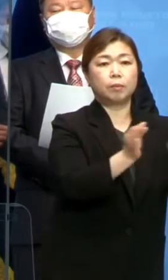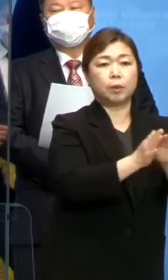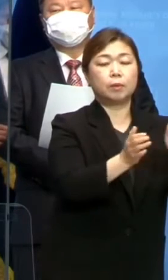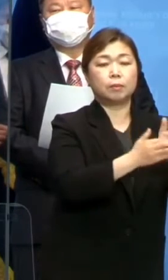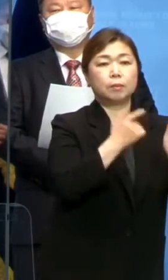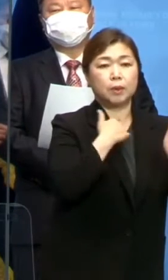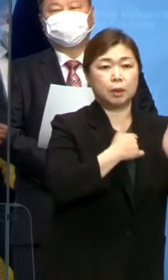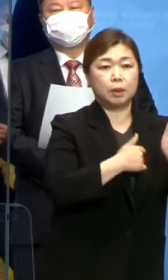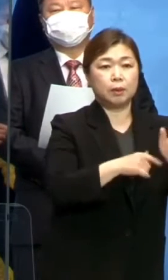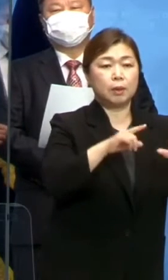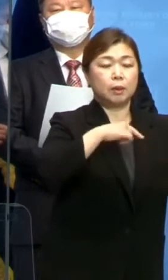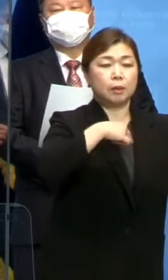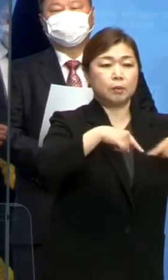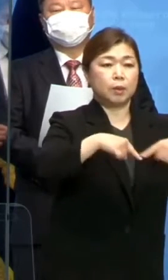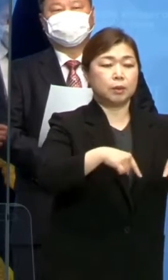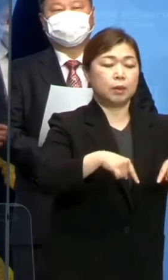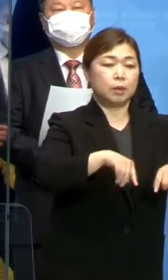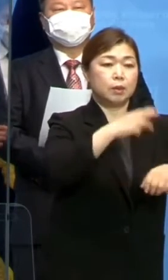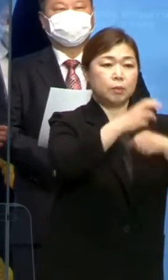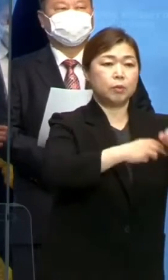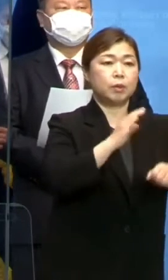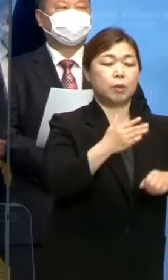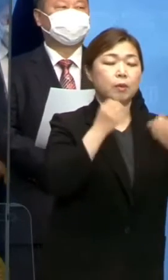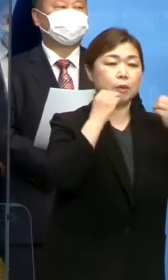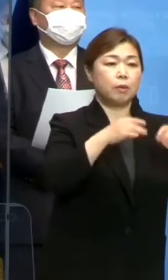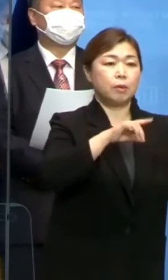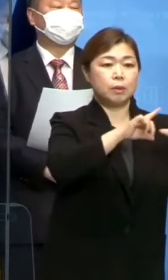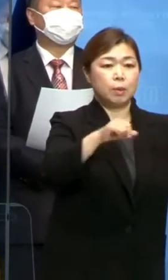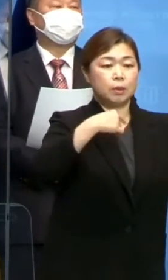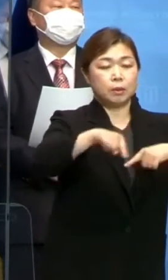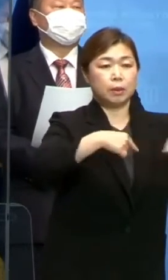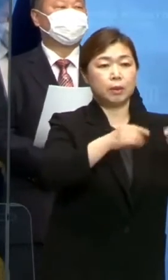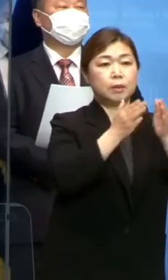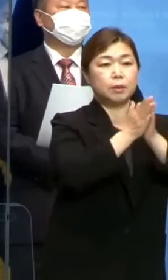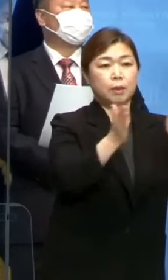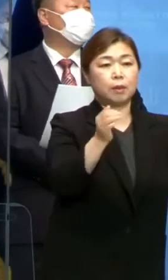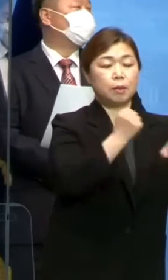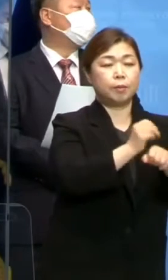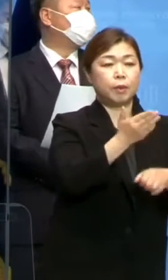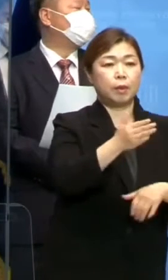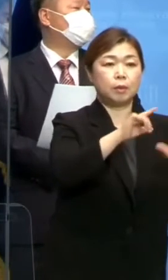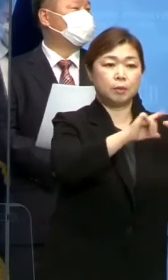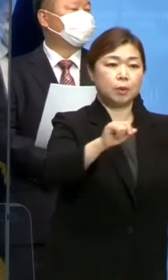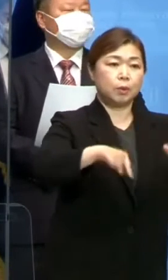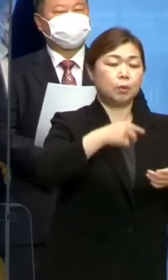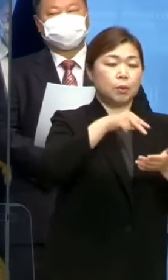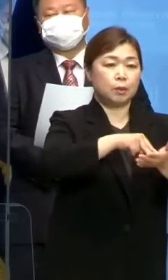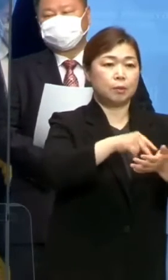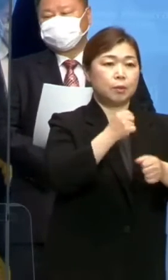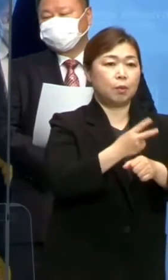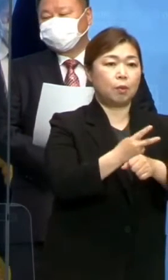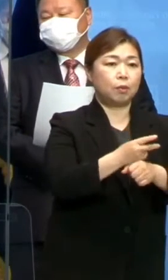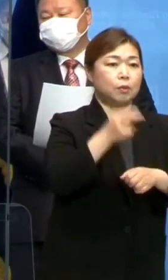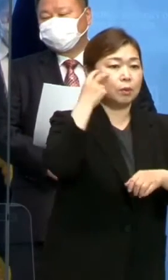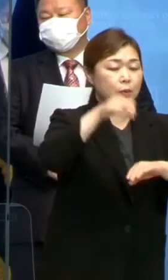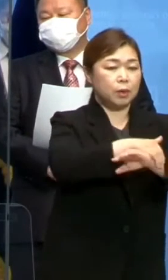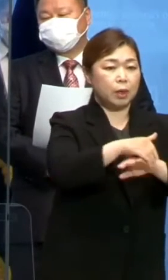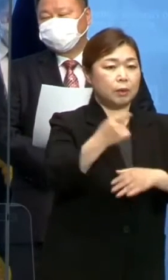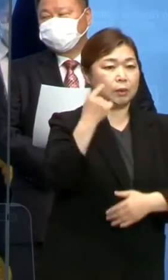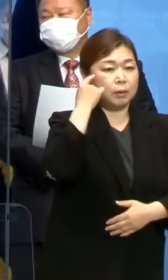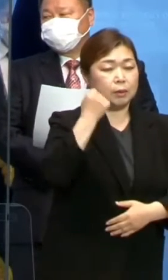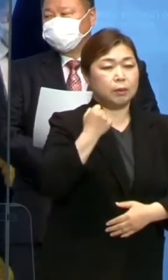지방자치 30 년 이제 새로운 지방자치 시대를 열어야 합니다 지방의 통 입성과 창 챙 역량을